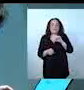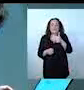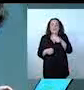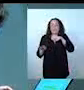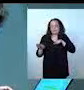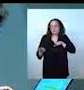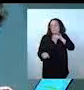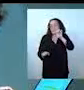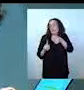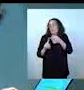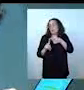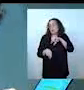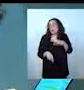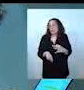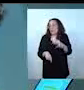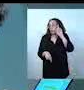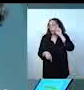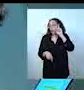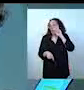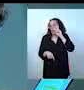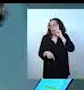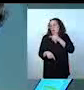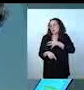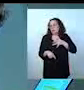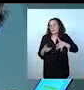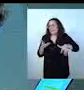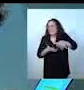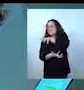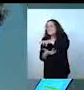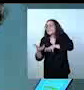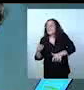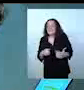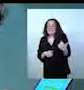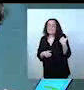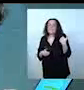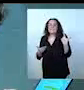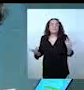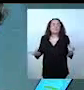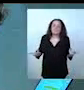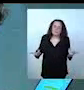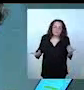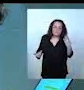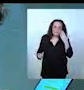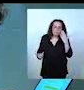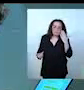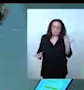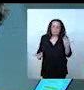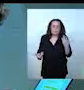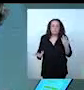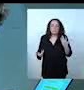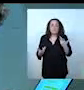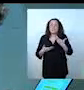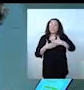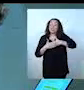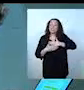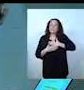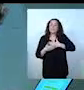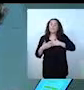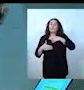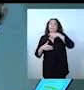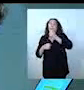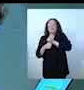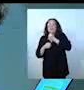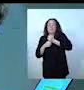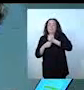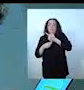important dans le contexte de crise sanitaire qu'on peut bien évidemment connaître. Pour ma partie, donc emploi, économie sociale, économie